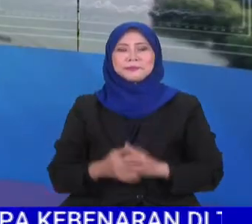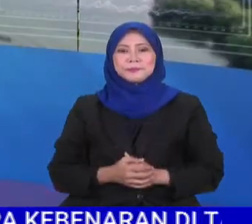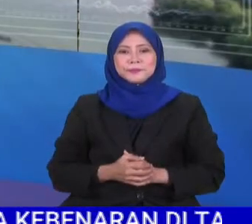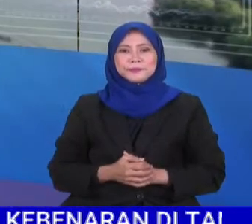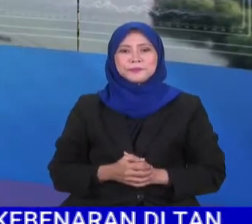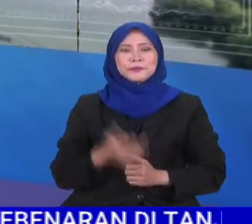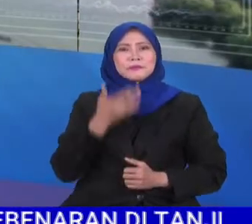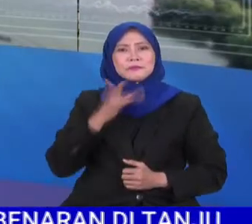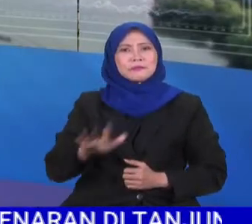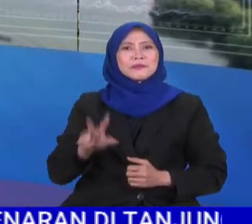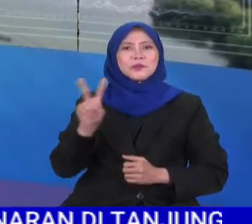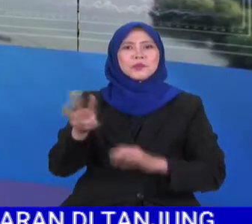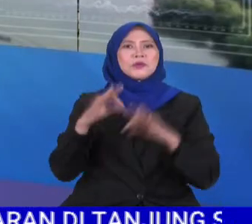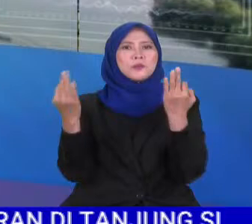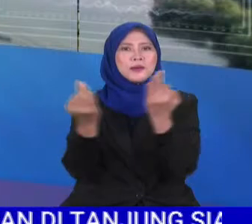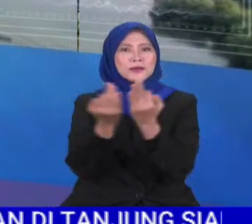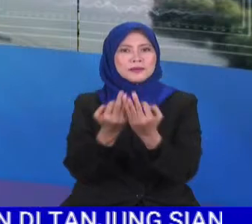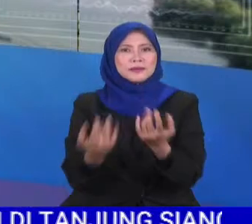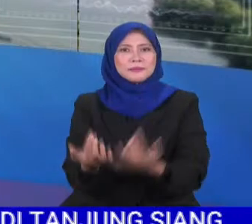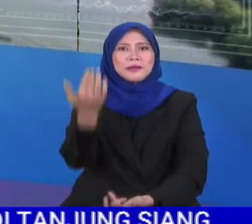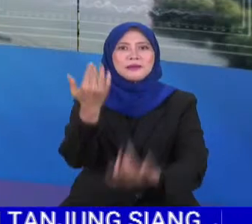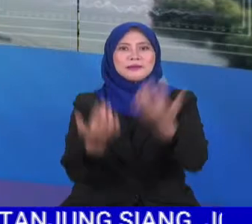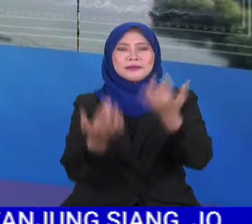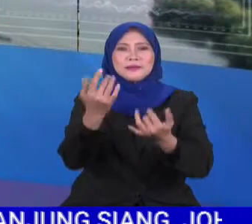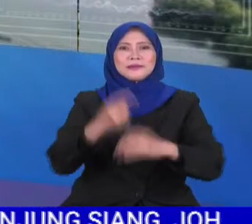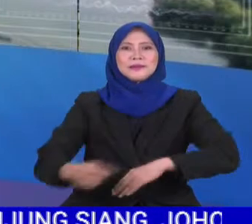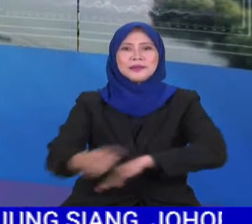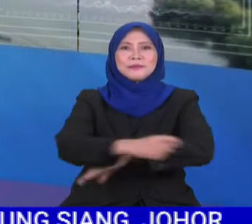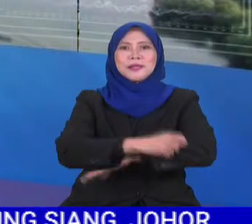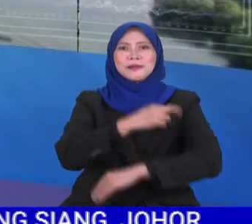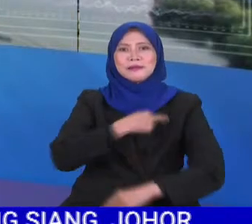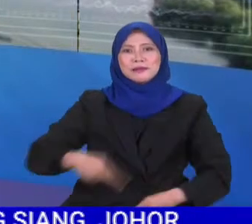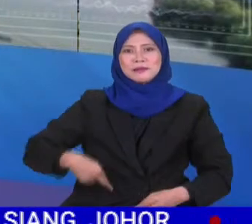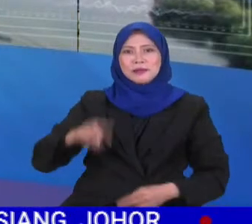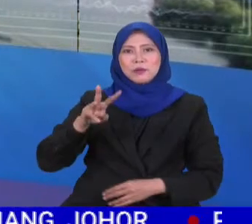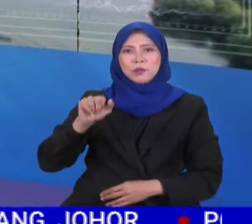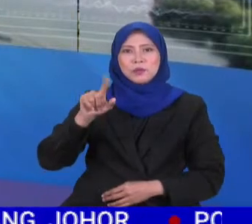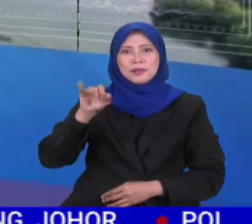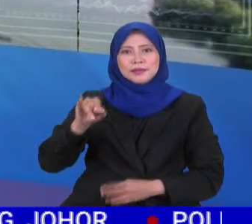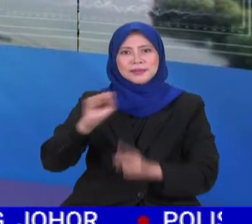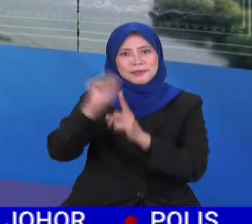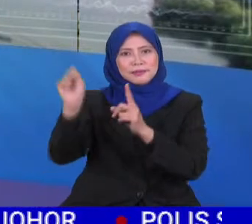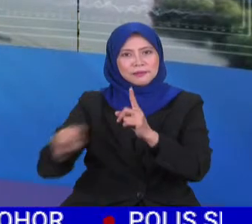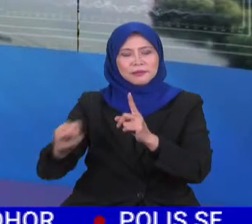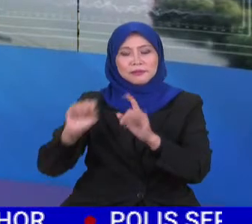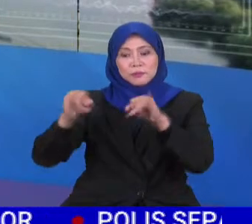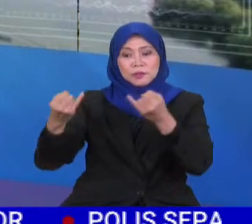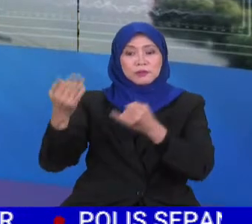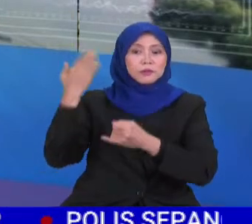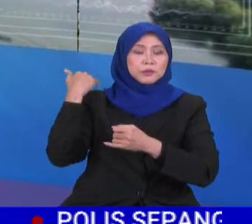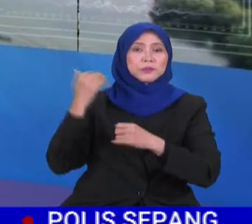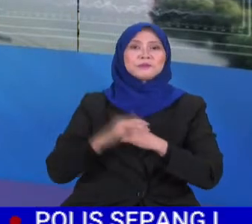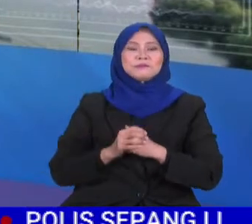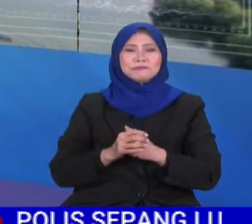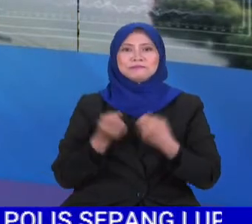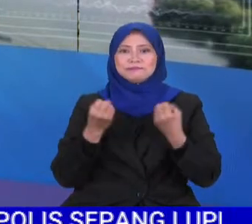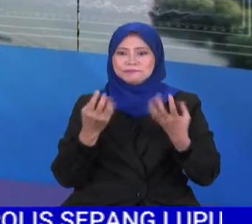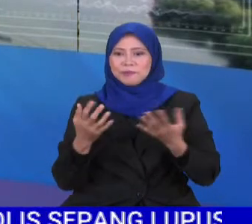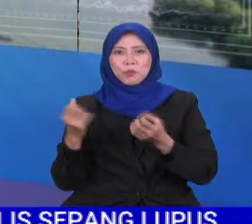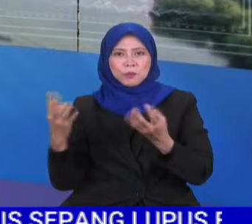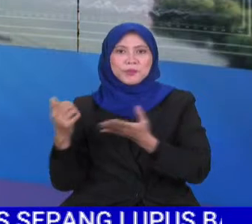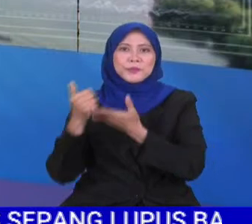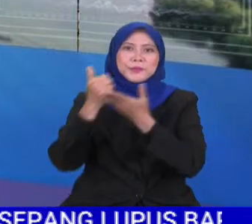penduduk daripada dua keluarga terjejas kebakaran di taman Rajawali batu tujuh Sandakan pada jumaat lalu mendapat perhatian pelbagai